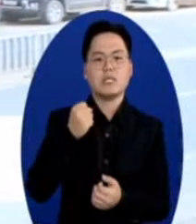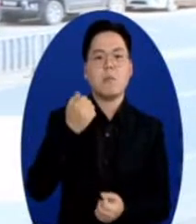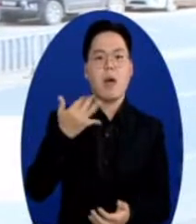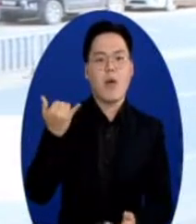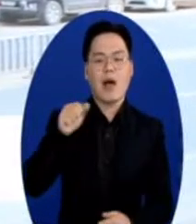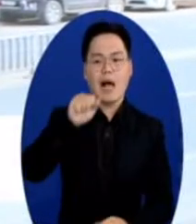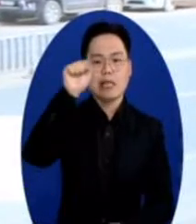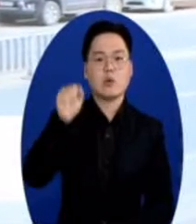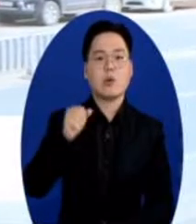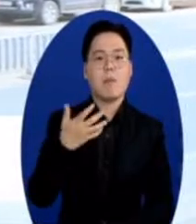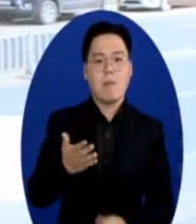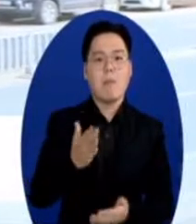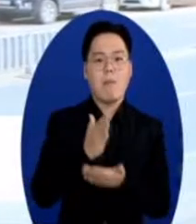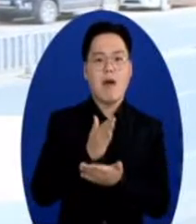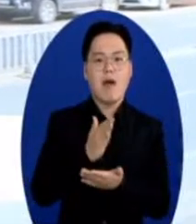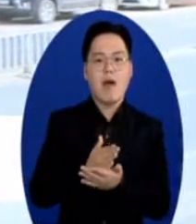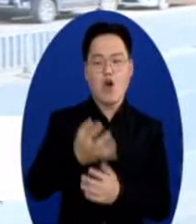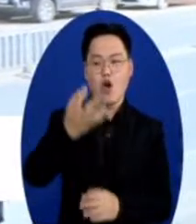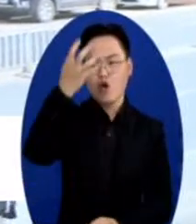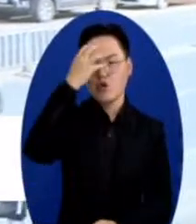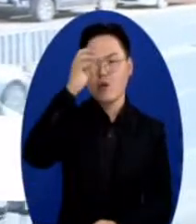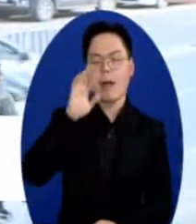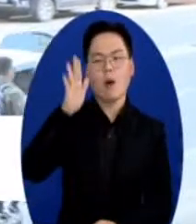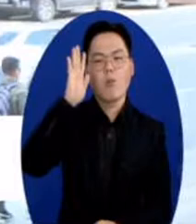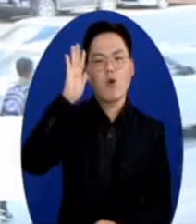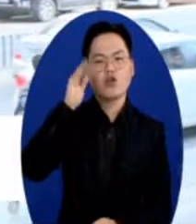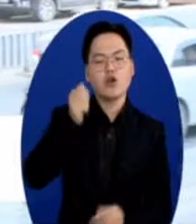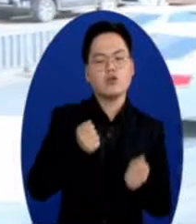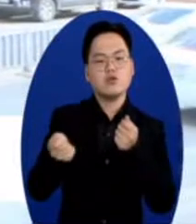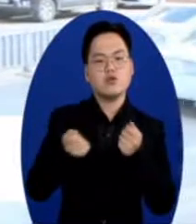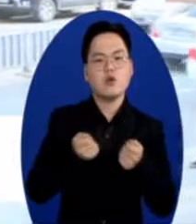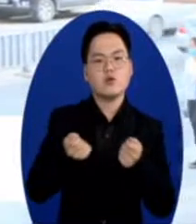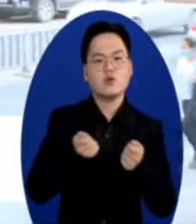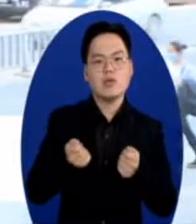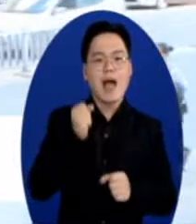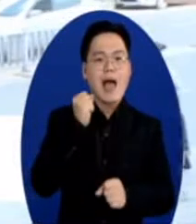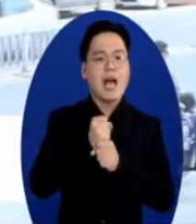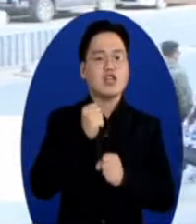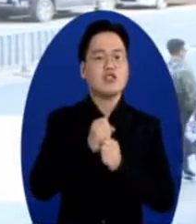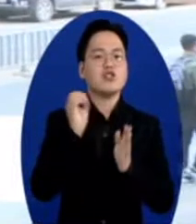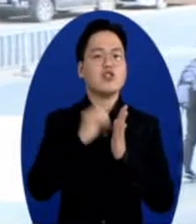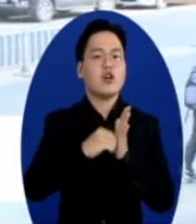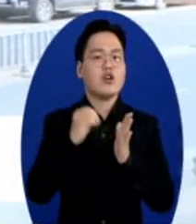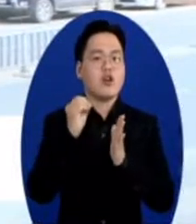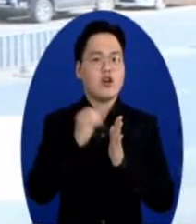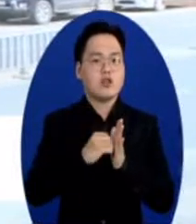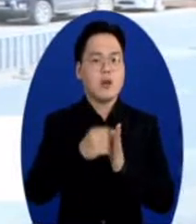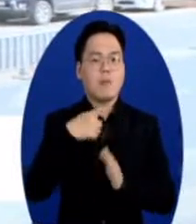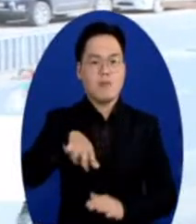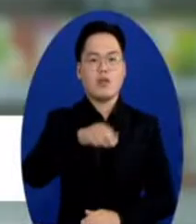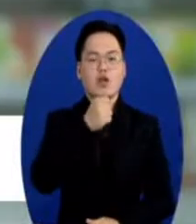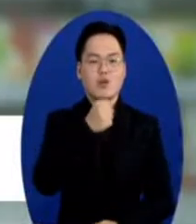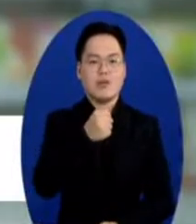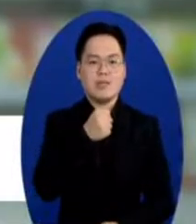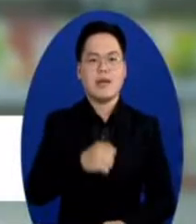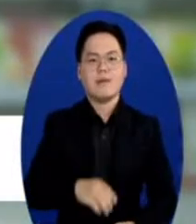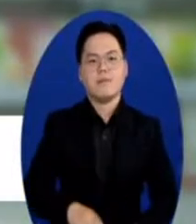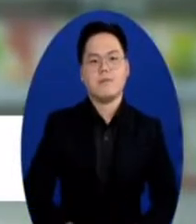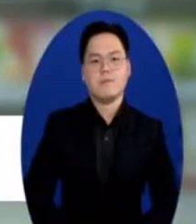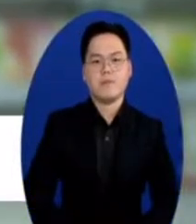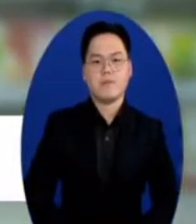асуудал гарч ирж байна. Тэгэхээр юун дээр төрөөс ямар бодлого баримталж, ямар зохицуулалт хийж ажиллах ёстой юм бол энэ талаар бид сурвалжиллаа.